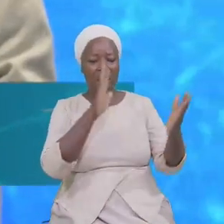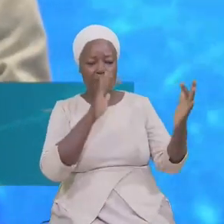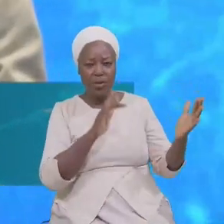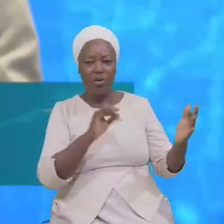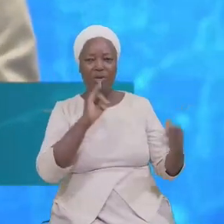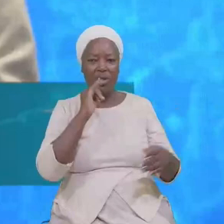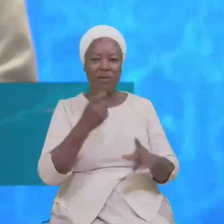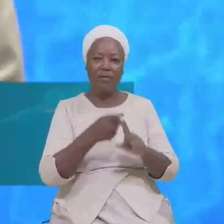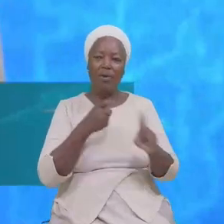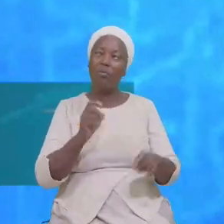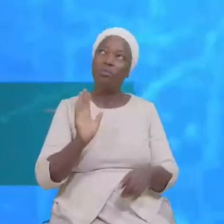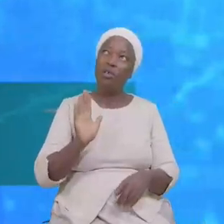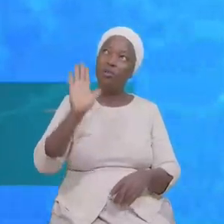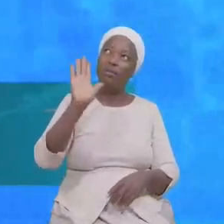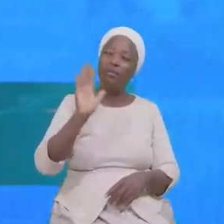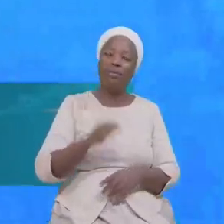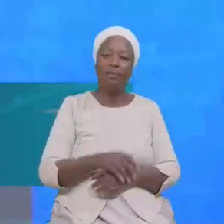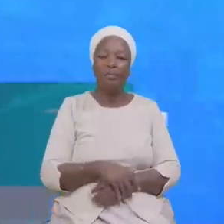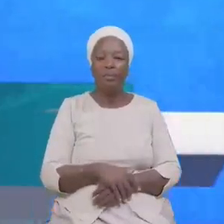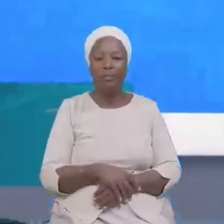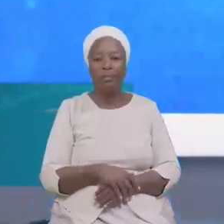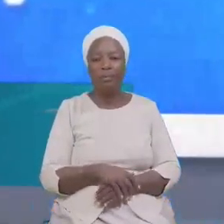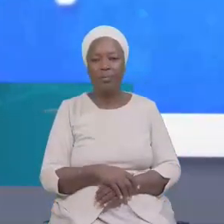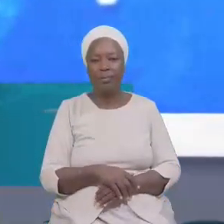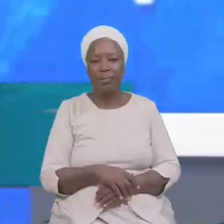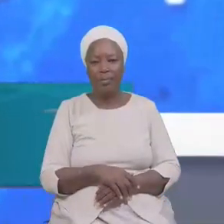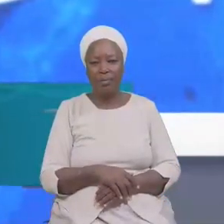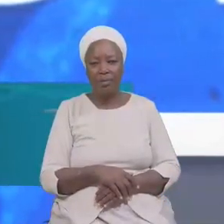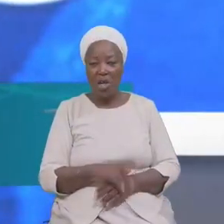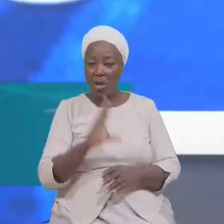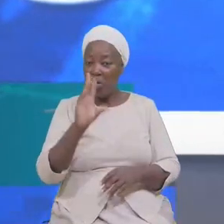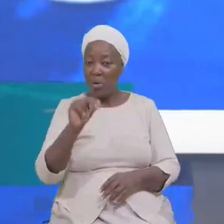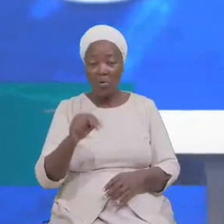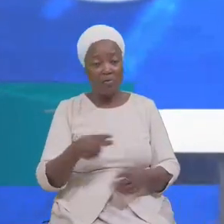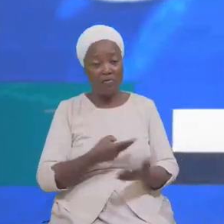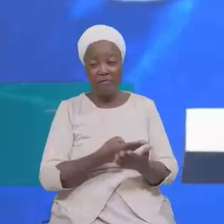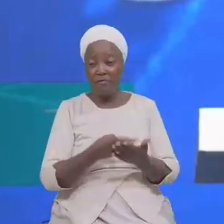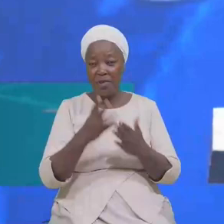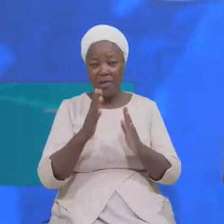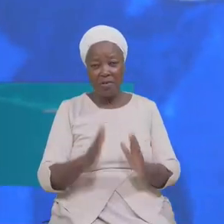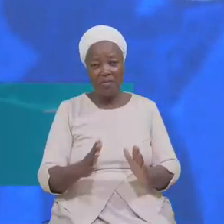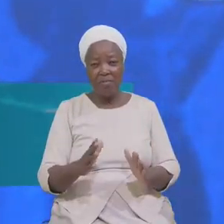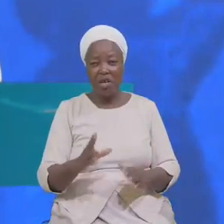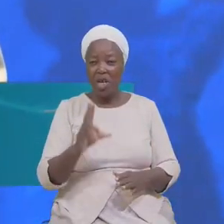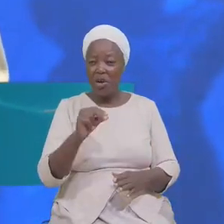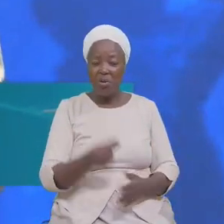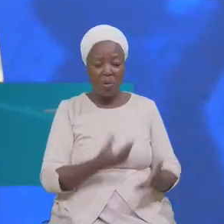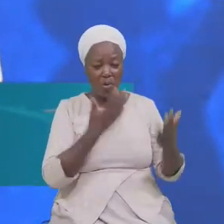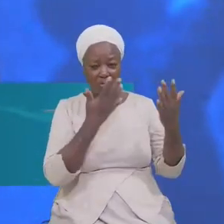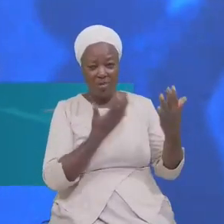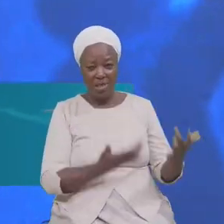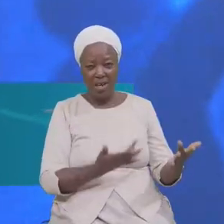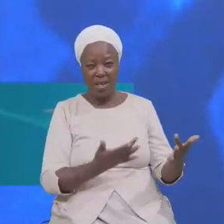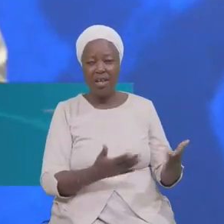Oui, mon espérance vient de lui. Pas de déception, pas de retard,